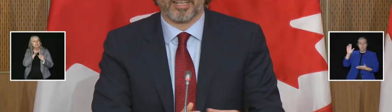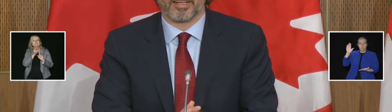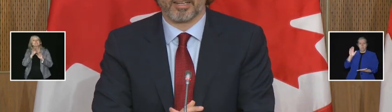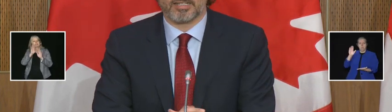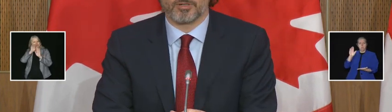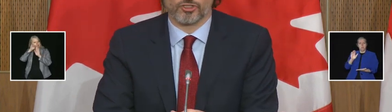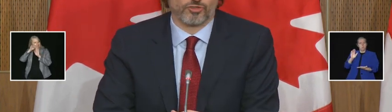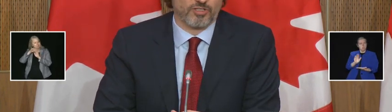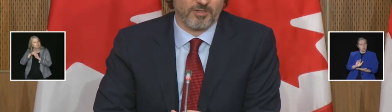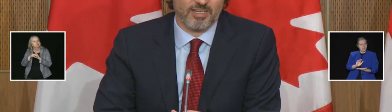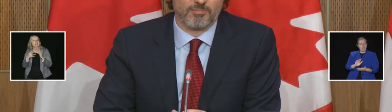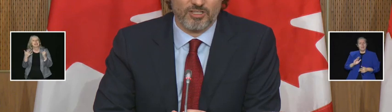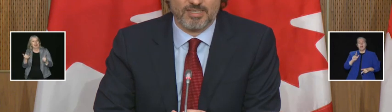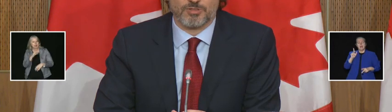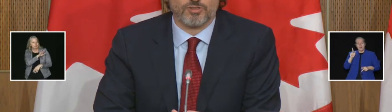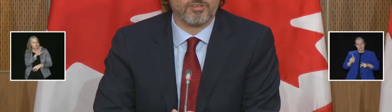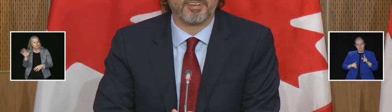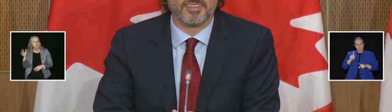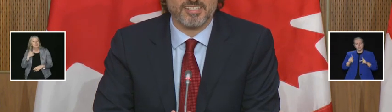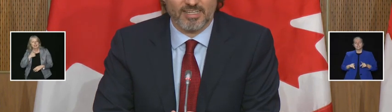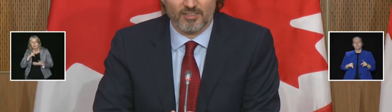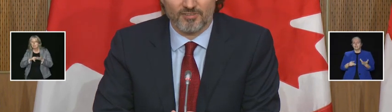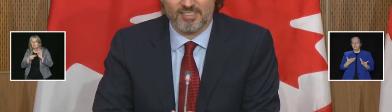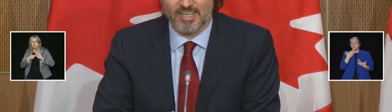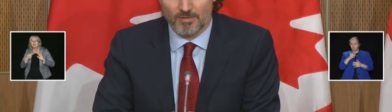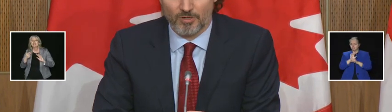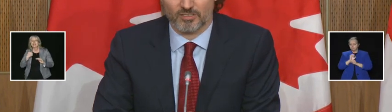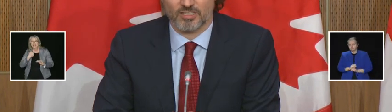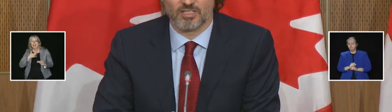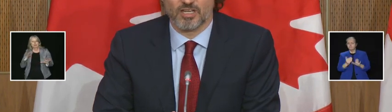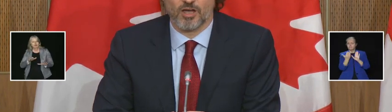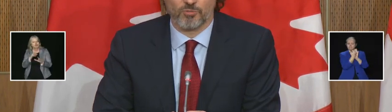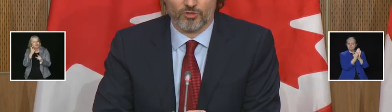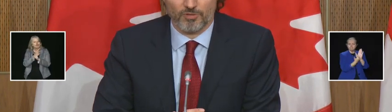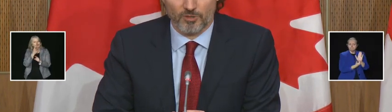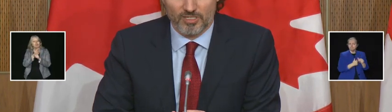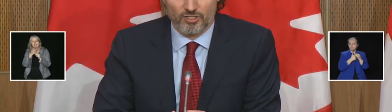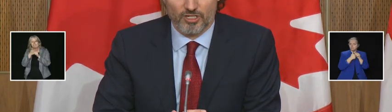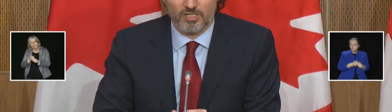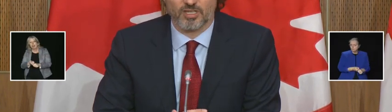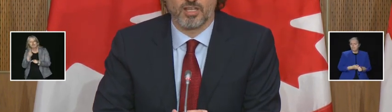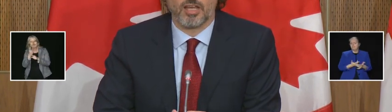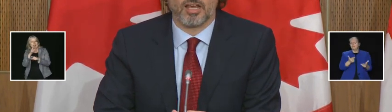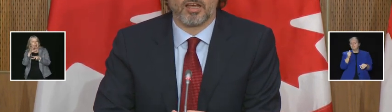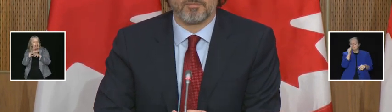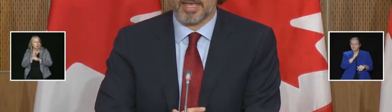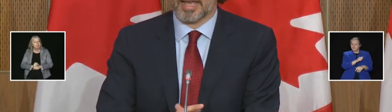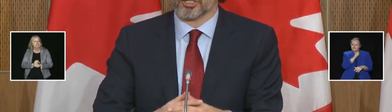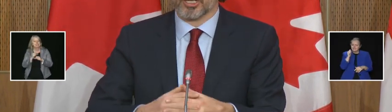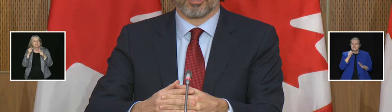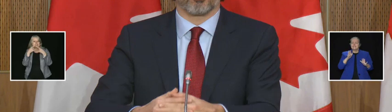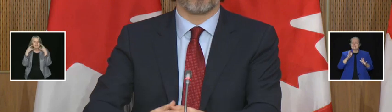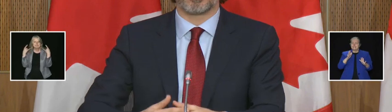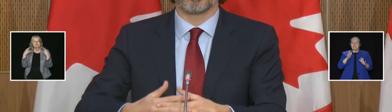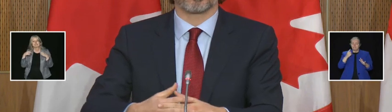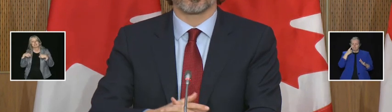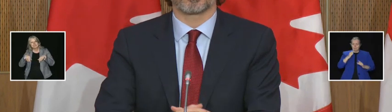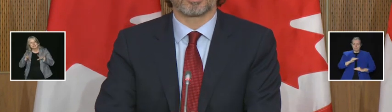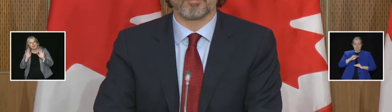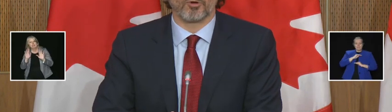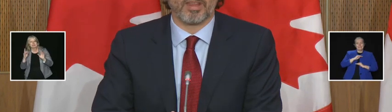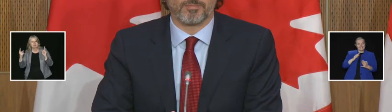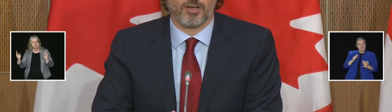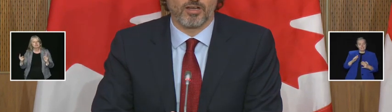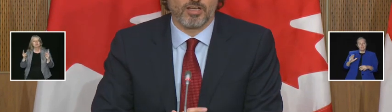train de faire les bonnes choses de prendre de bonnes habitudes de faire des sacrifices importants pour se protéger mais à chaque semaine à